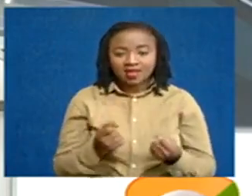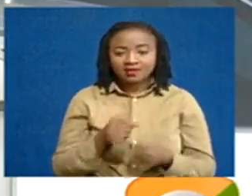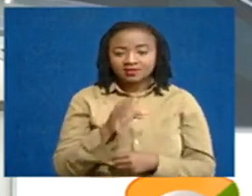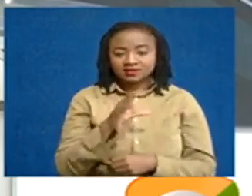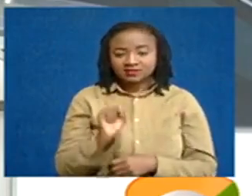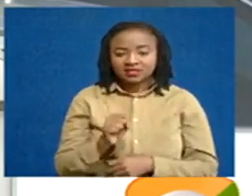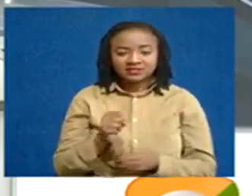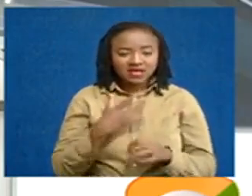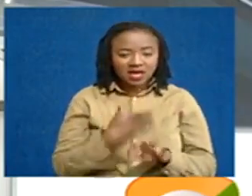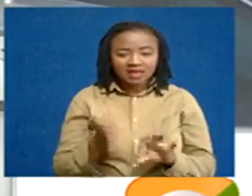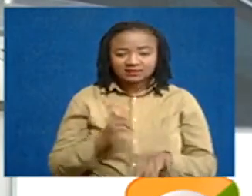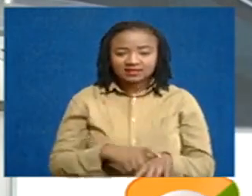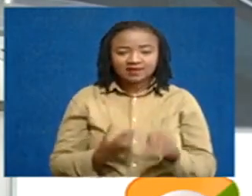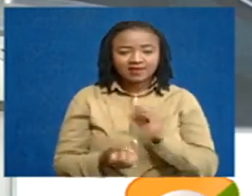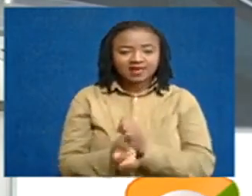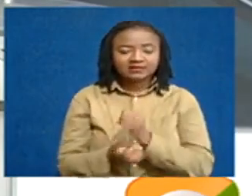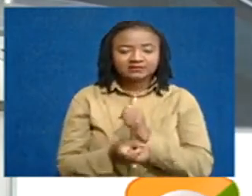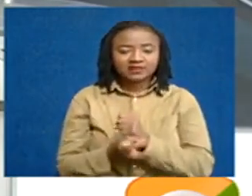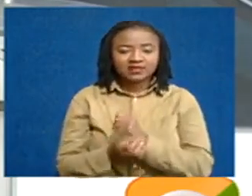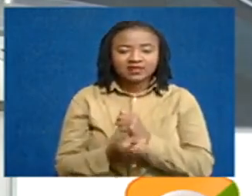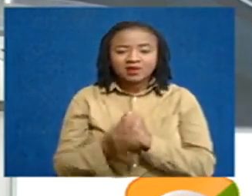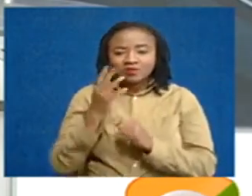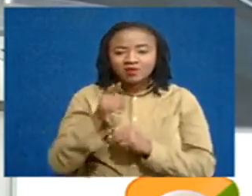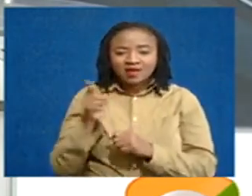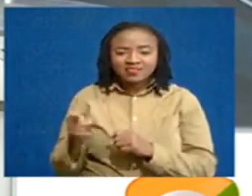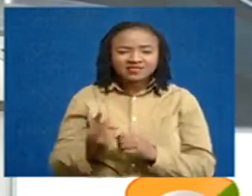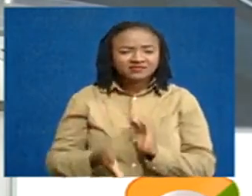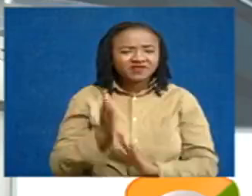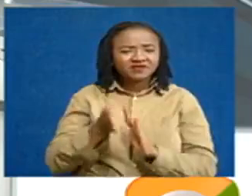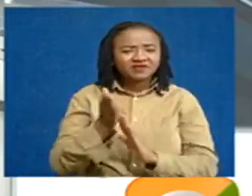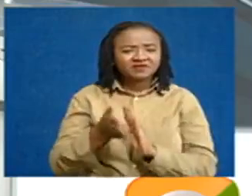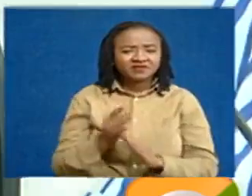mgumu kuelezea kuhusu kwa nini mpango huu unatekelezwa kwa haraka.